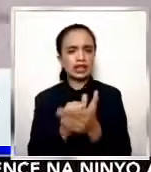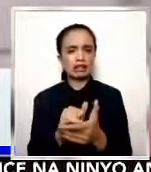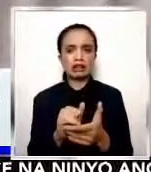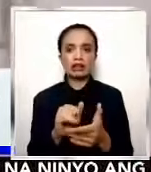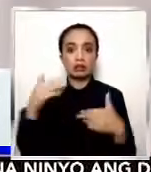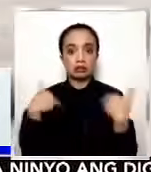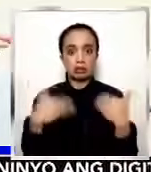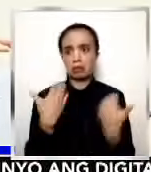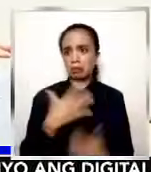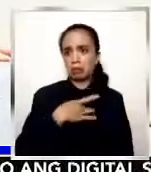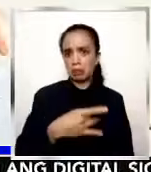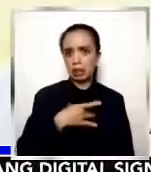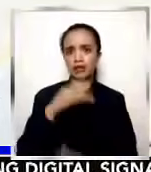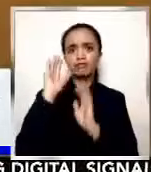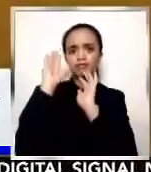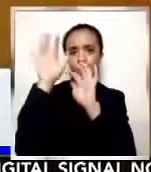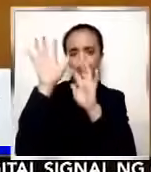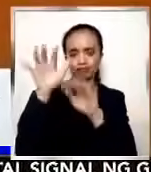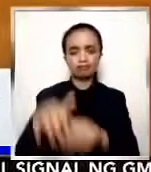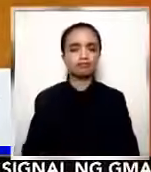athletically gifted.